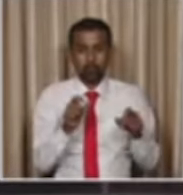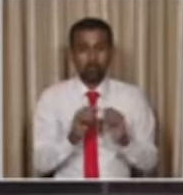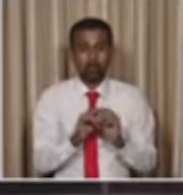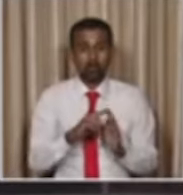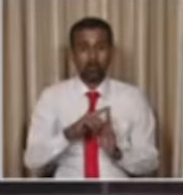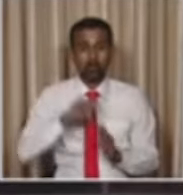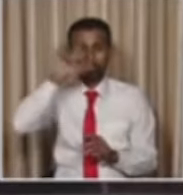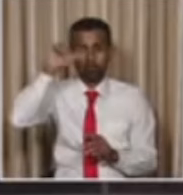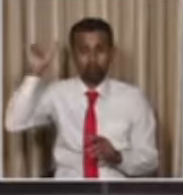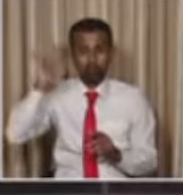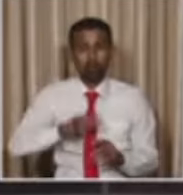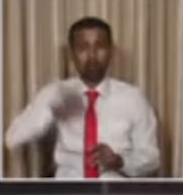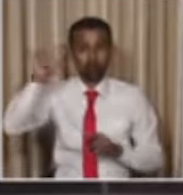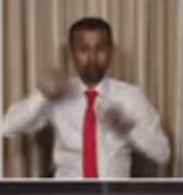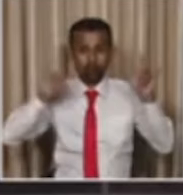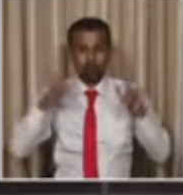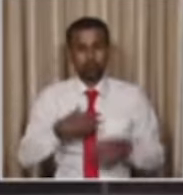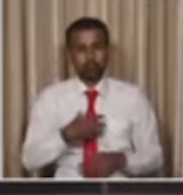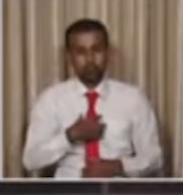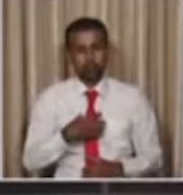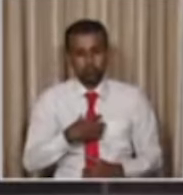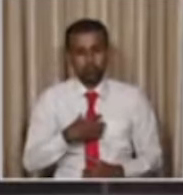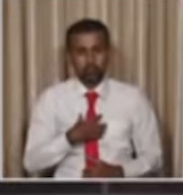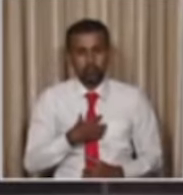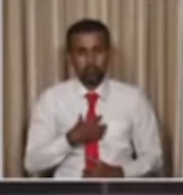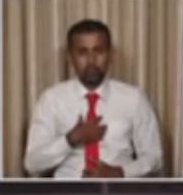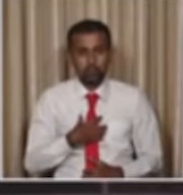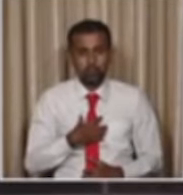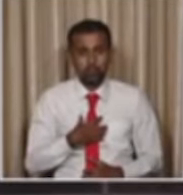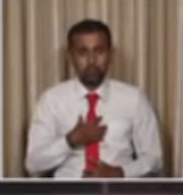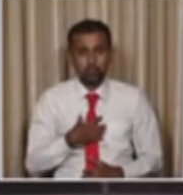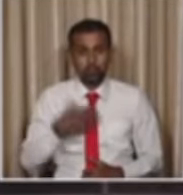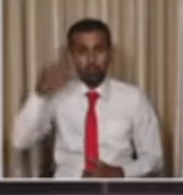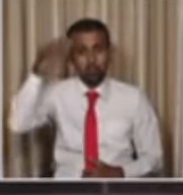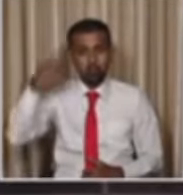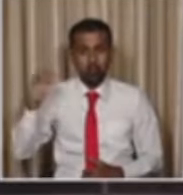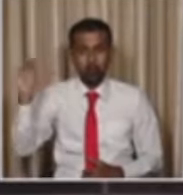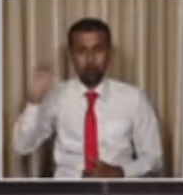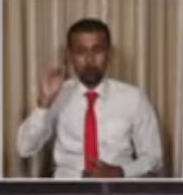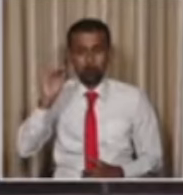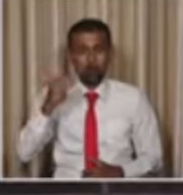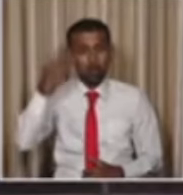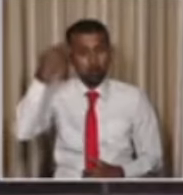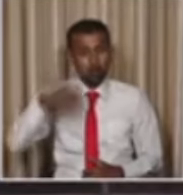රට රටවලට ඔය විදිහට ගිහිල්ලා අපාදුකක් විඳලා මේ යම් කිසි වෙලාවක මරණයට පත් වුණොත්